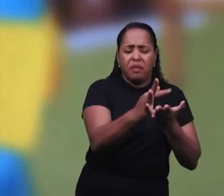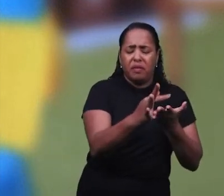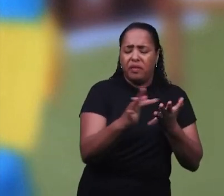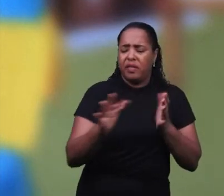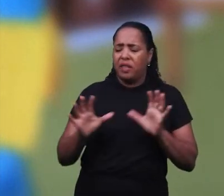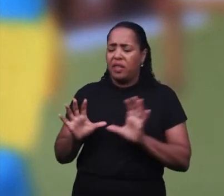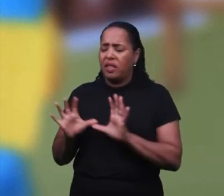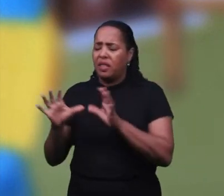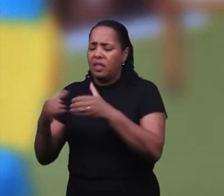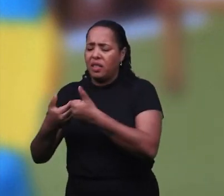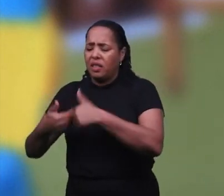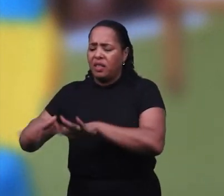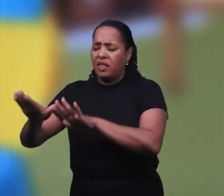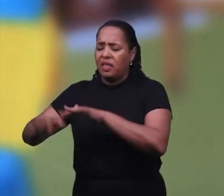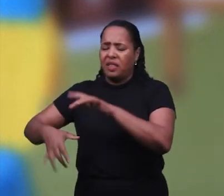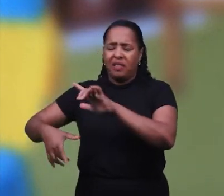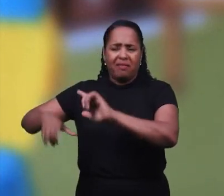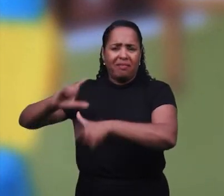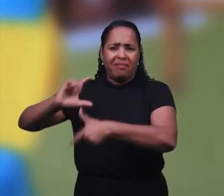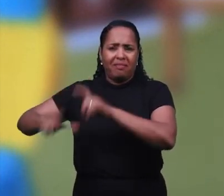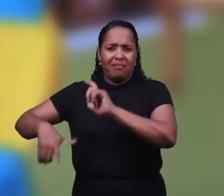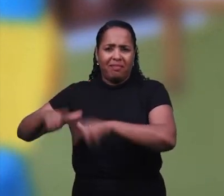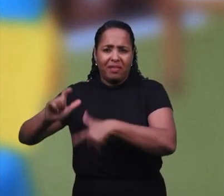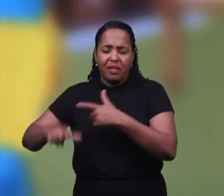Philistins et les armées d'Israël.